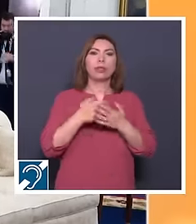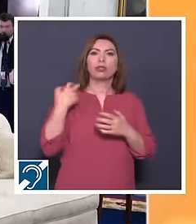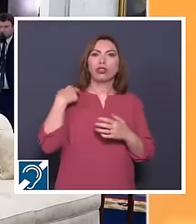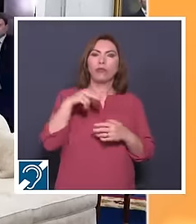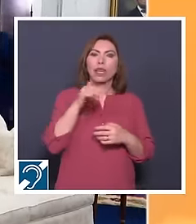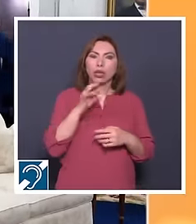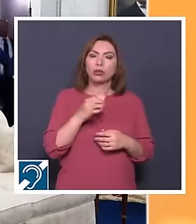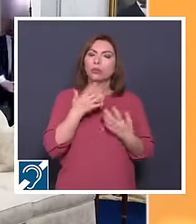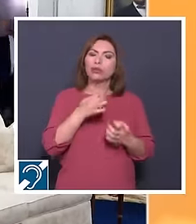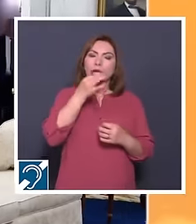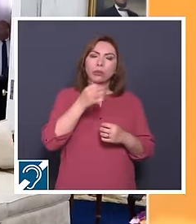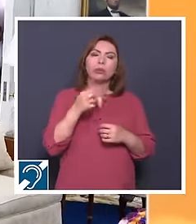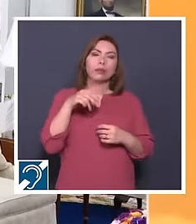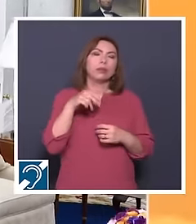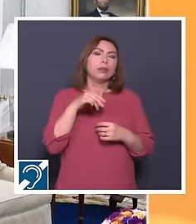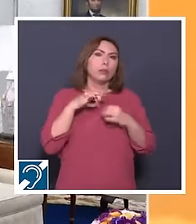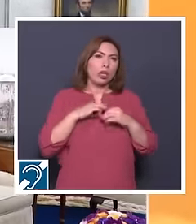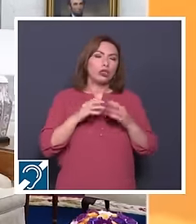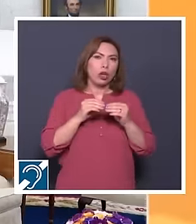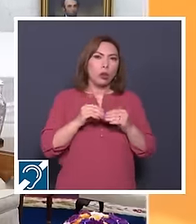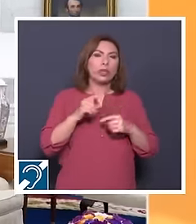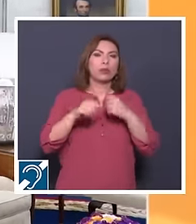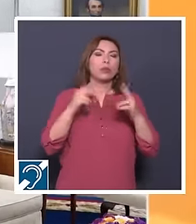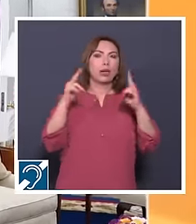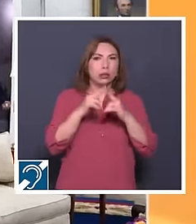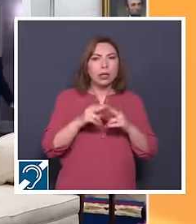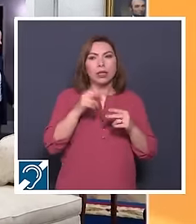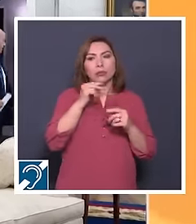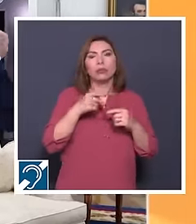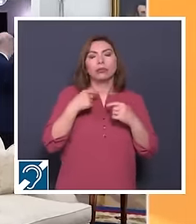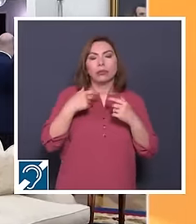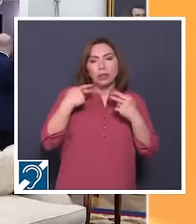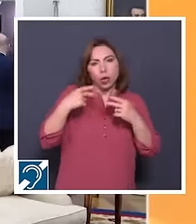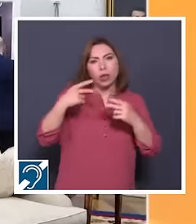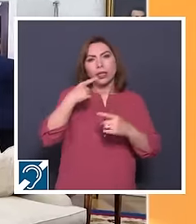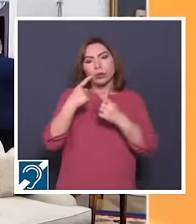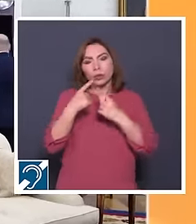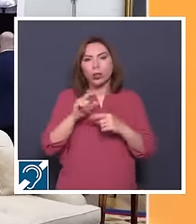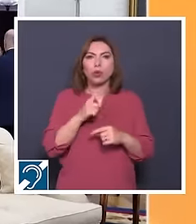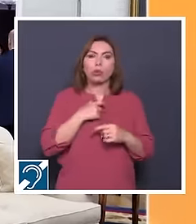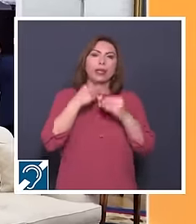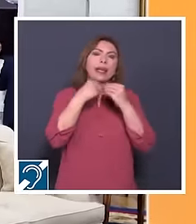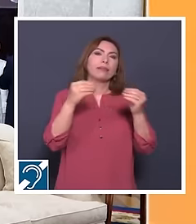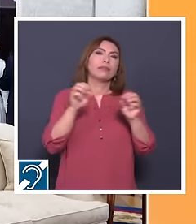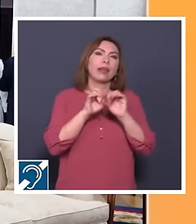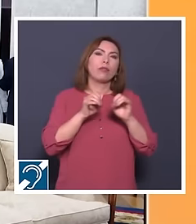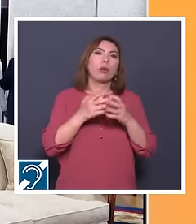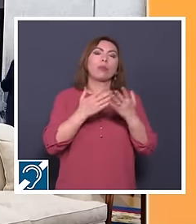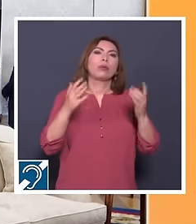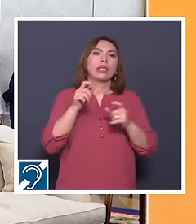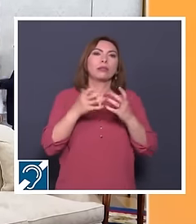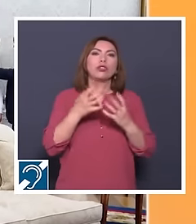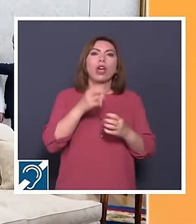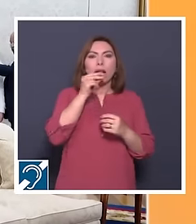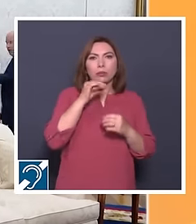întâlnire a fost o discuție relativ scurtă. Dialogul va continua pe această temă. Nu poate, a punctat președintele Klaus Iohannis, să dea detalii publice despre ce a spus